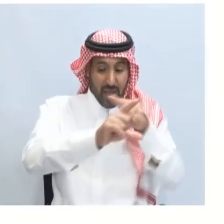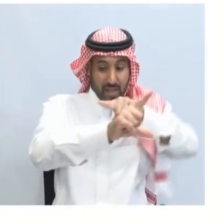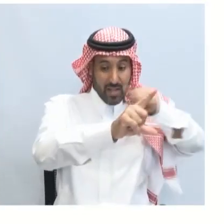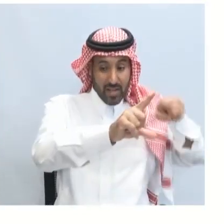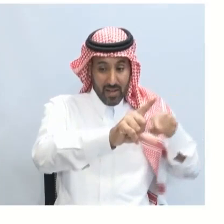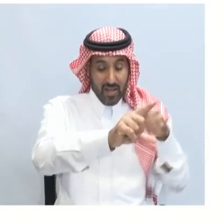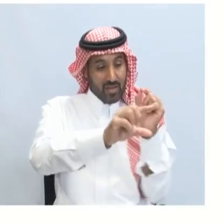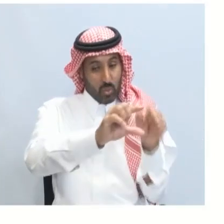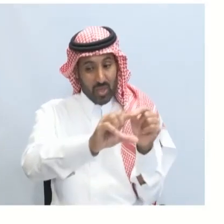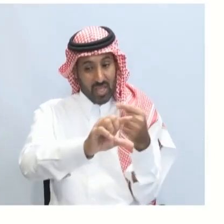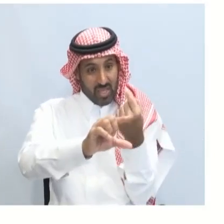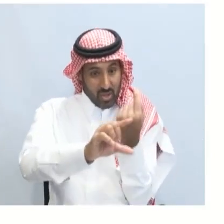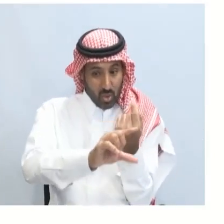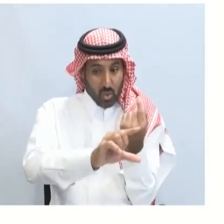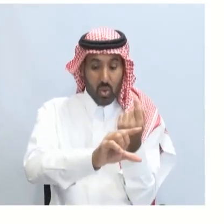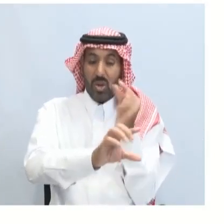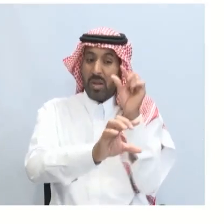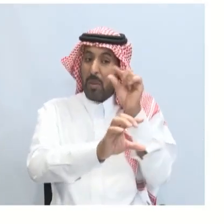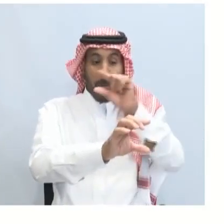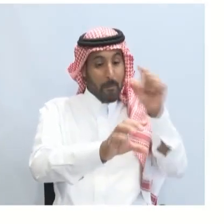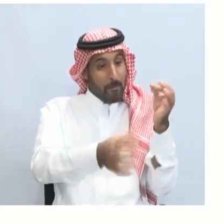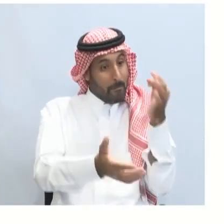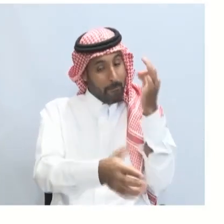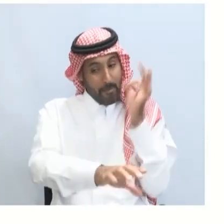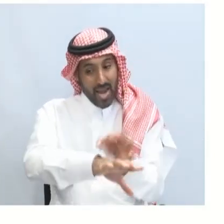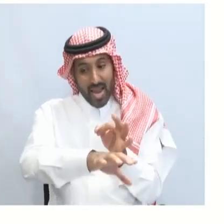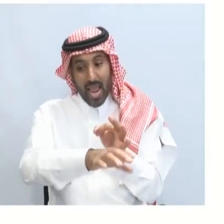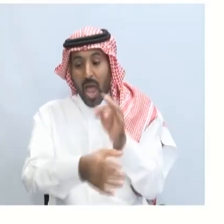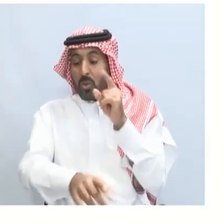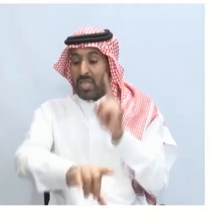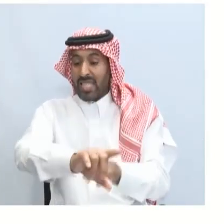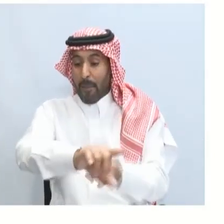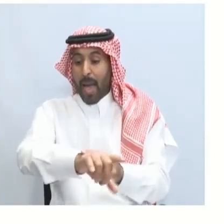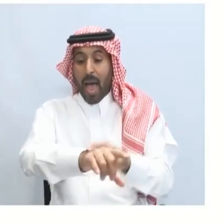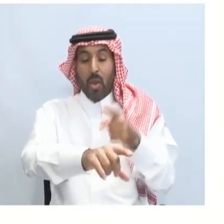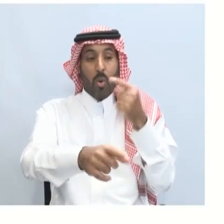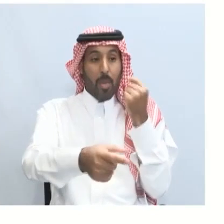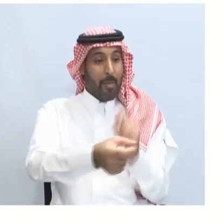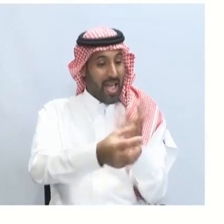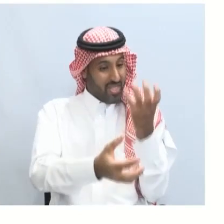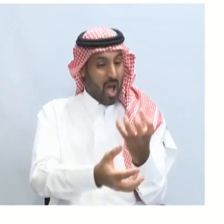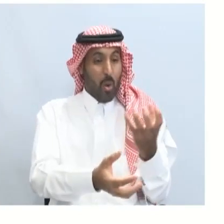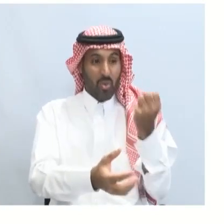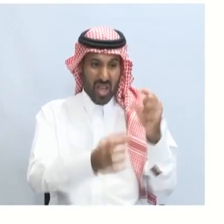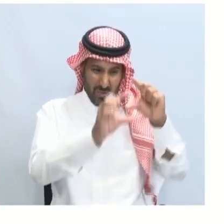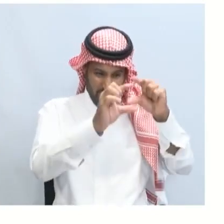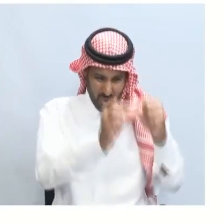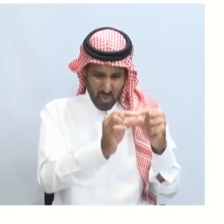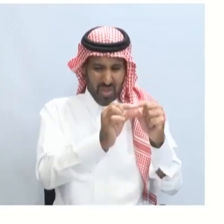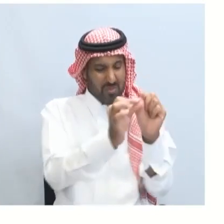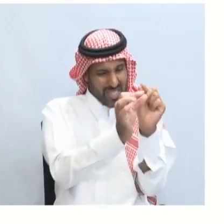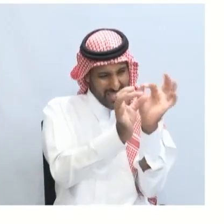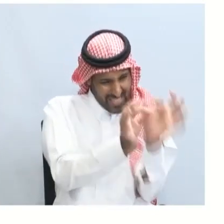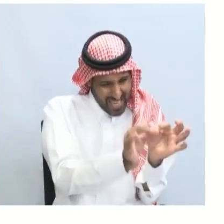وفيها كان كل من المكان والزمان والماده والطاقه مضغوطين في منطقه